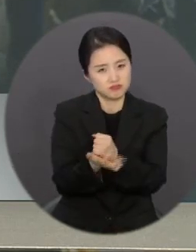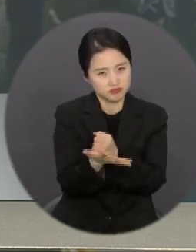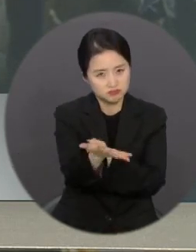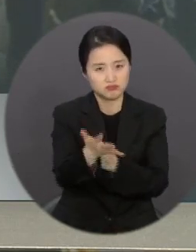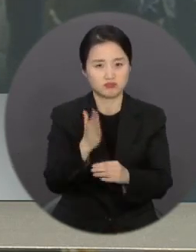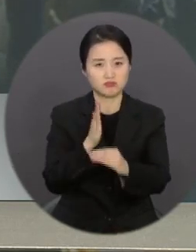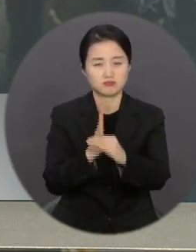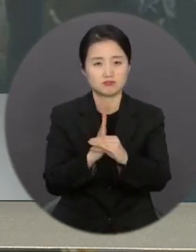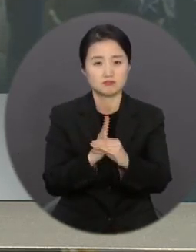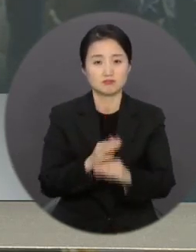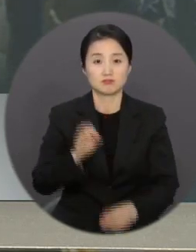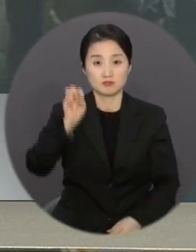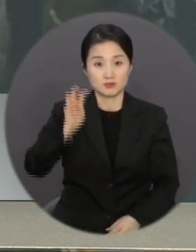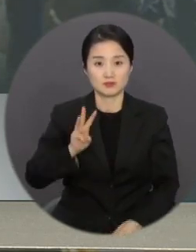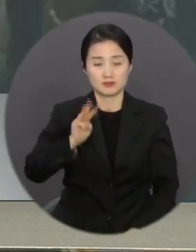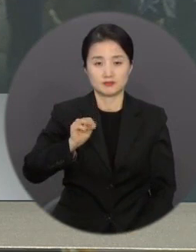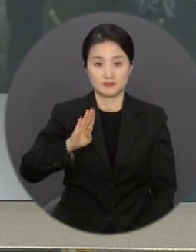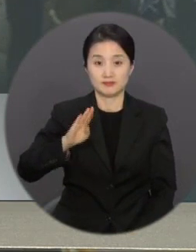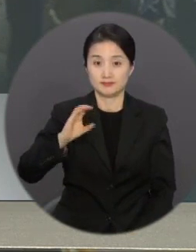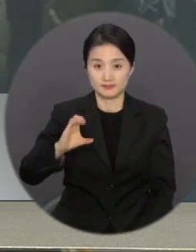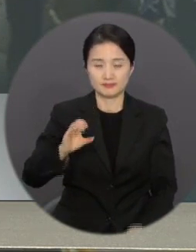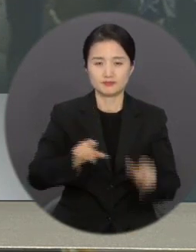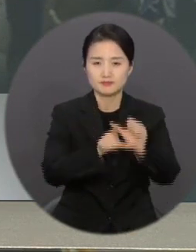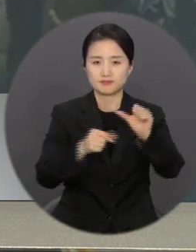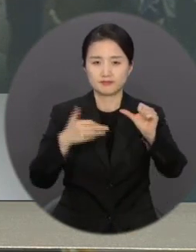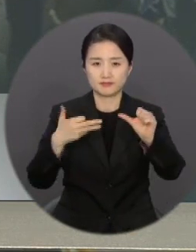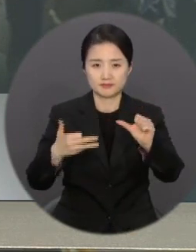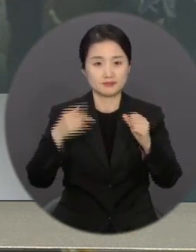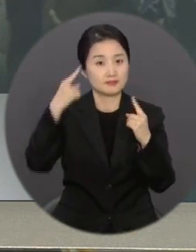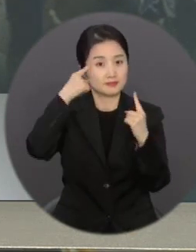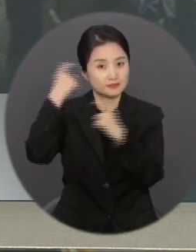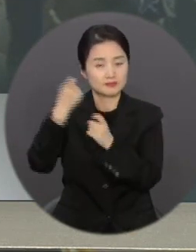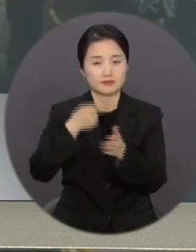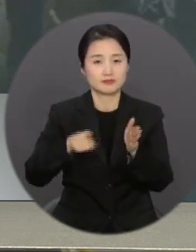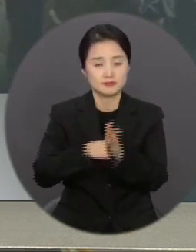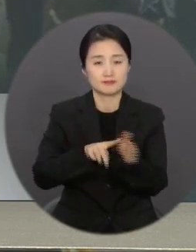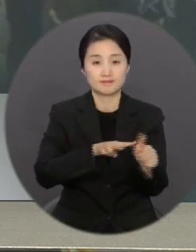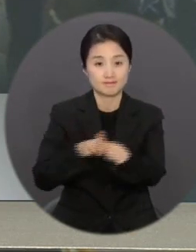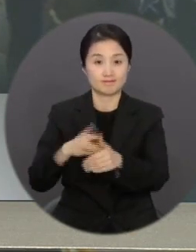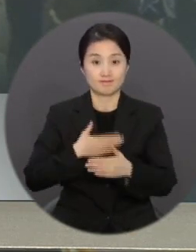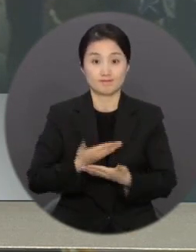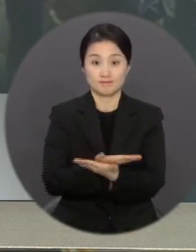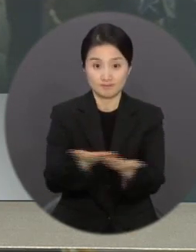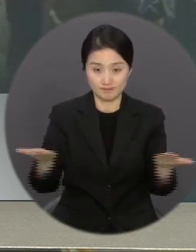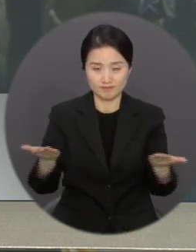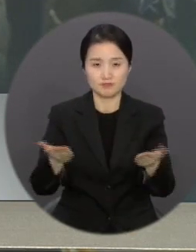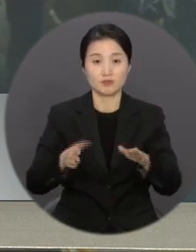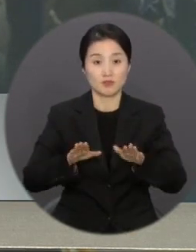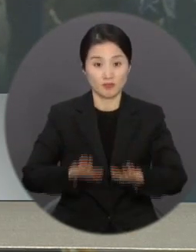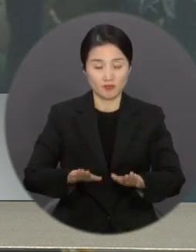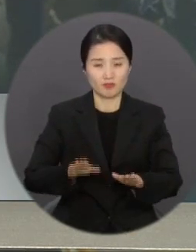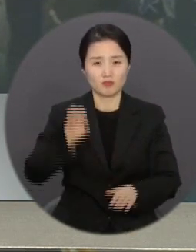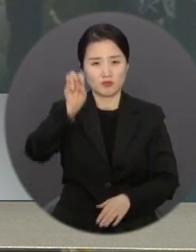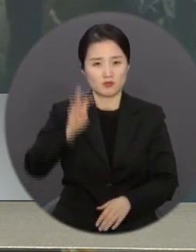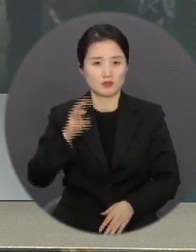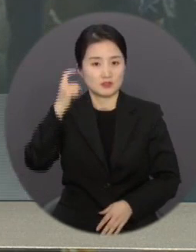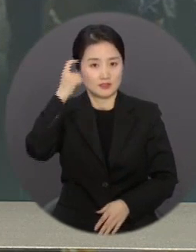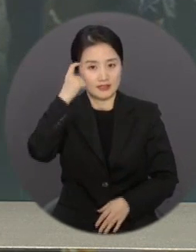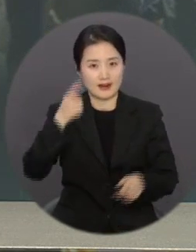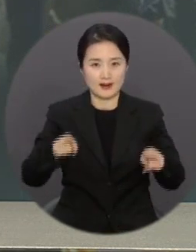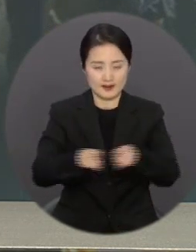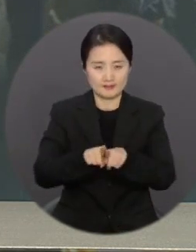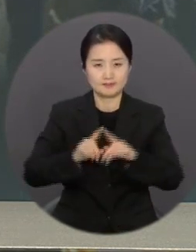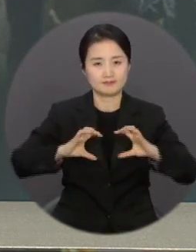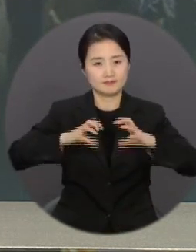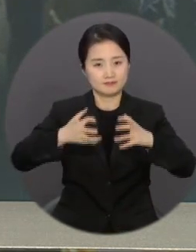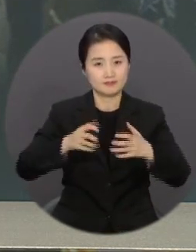있습니다. 광주 MBC 5.18 연속 기획보도 광주 그 위대한 연대. 오늘은 광주 정신의 세계화를 임지은